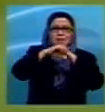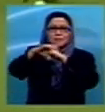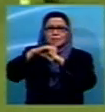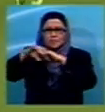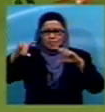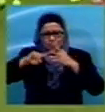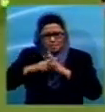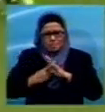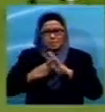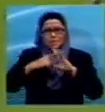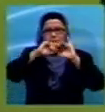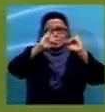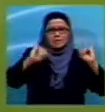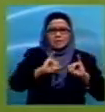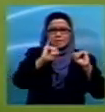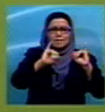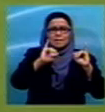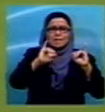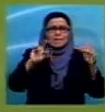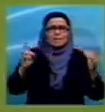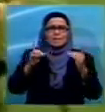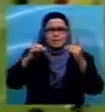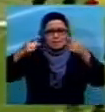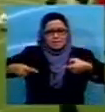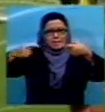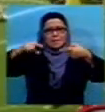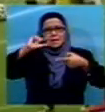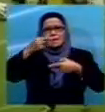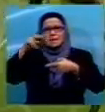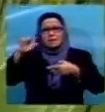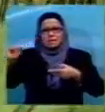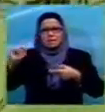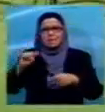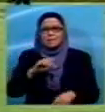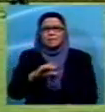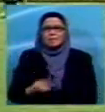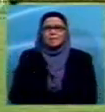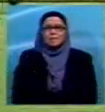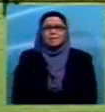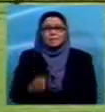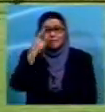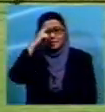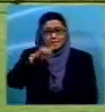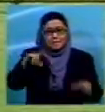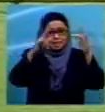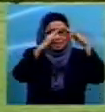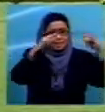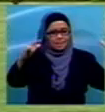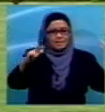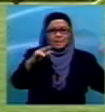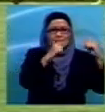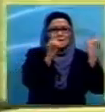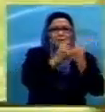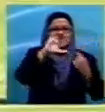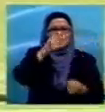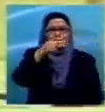Isnin bertemu Ghana. Namun dalam dua edisi lalu, Amerika Syarikat ditewaskan Black Stars. Sementara itu, di kem pasukan Chile,